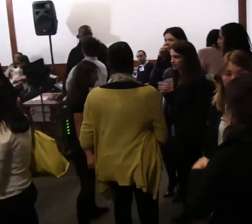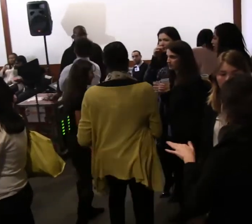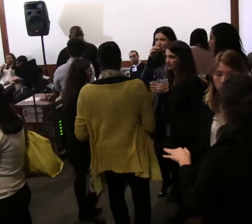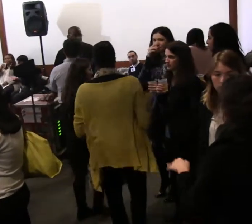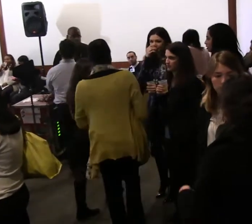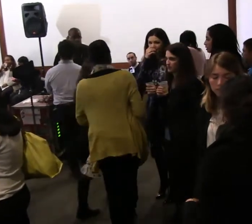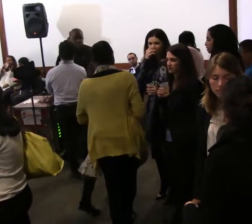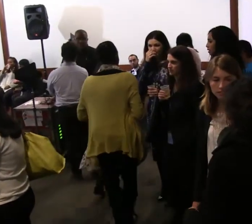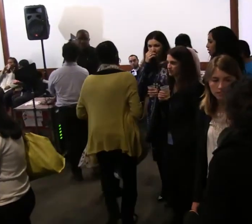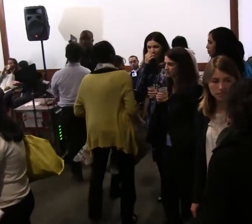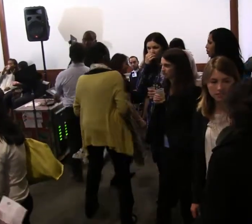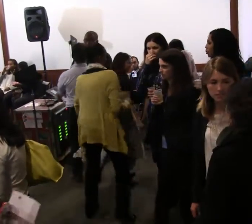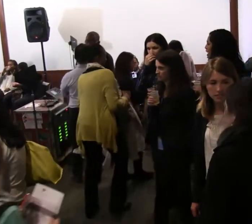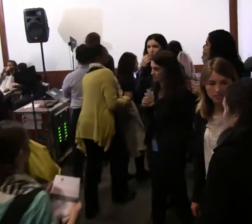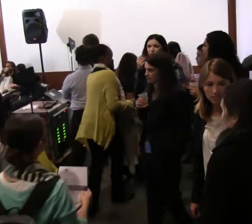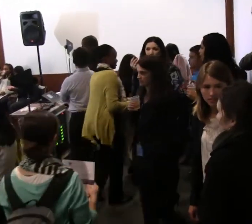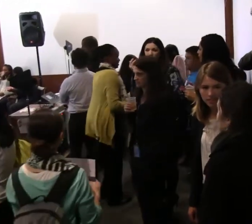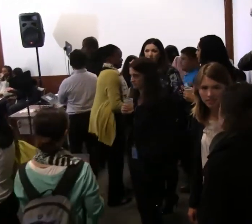òtítọ́ ni o.